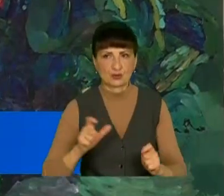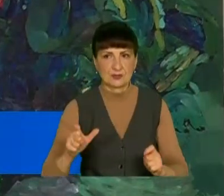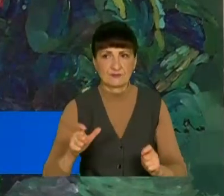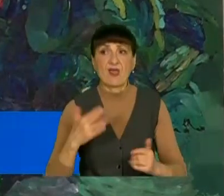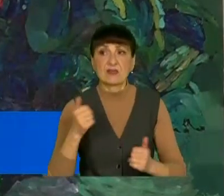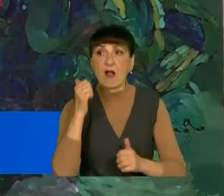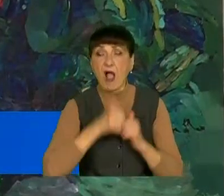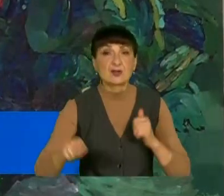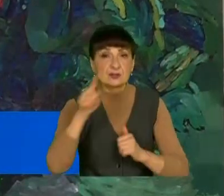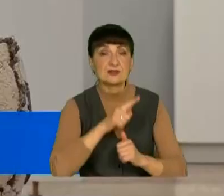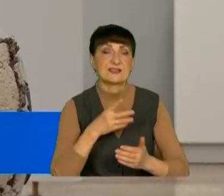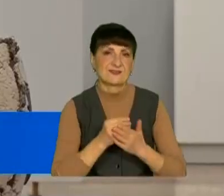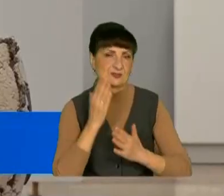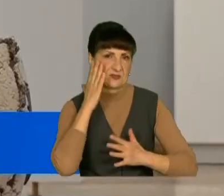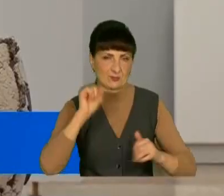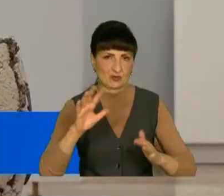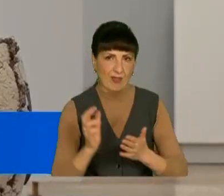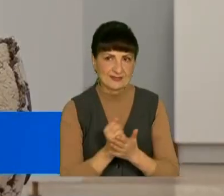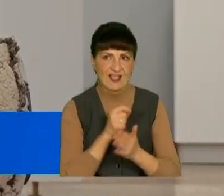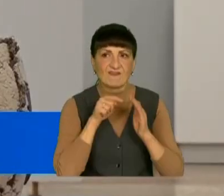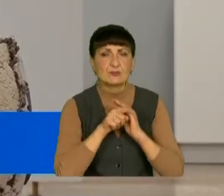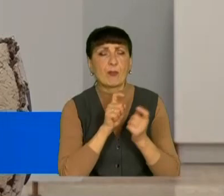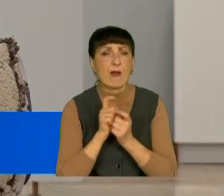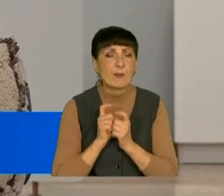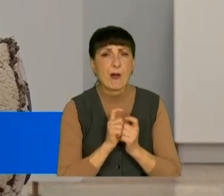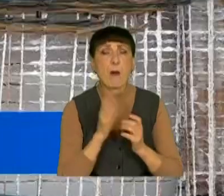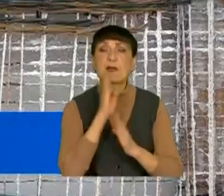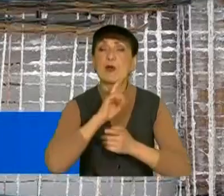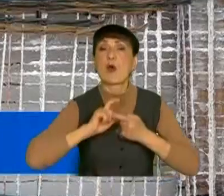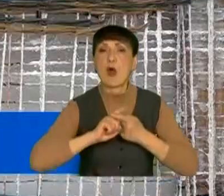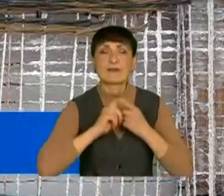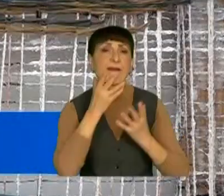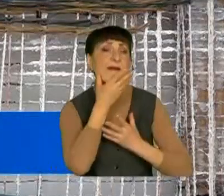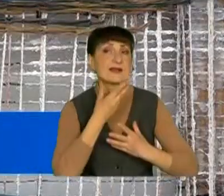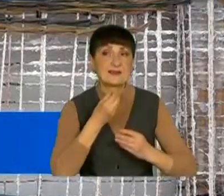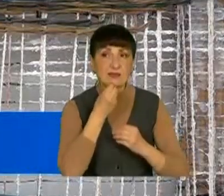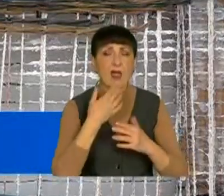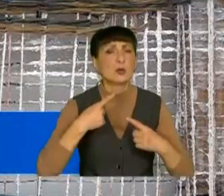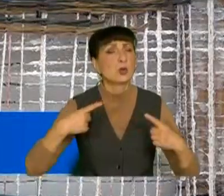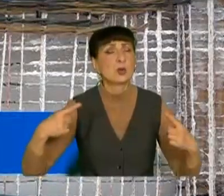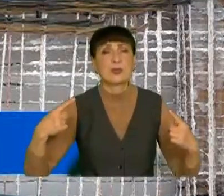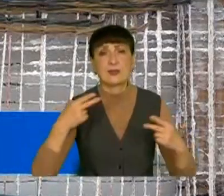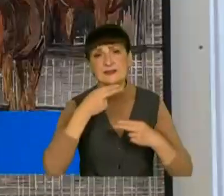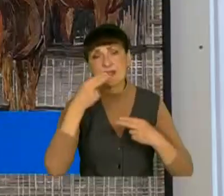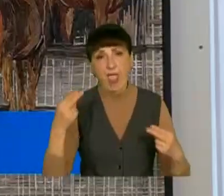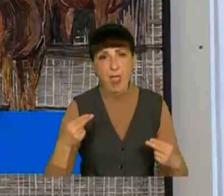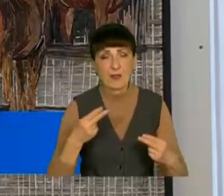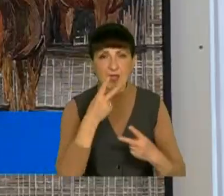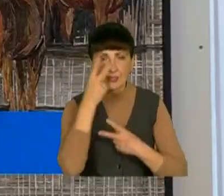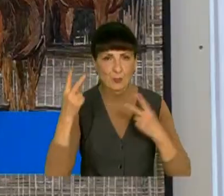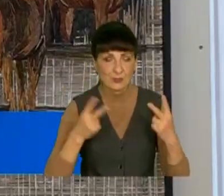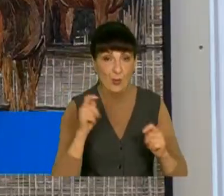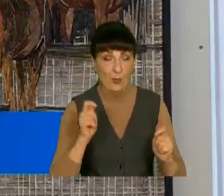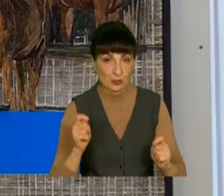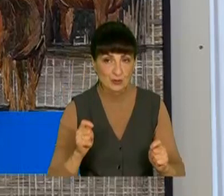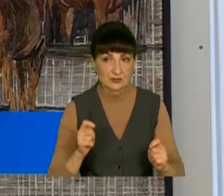определенно каждый найдет свой смысл. Внутренняя борьба, единение с природой и красота – эти и другие мотивы, ставшие объектами наблюдения